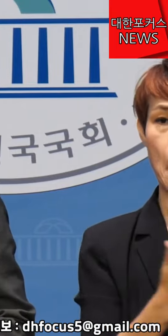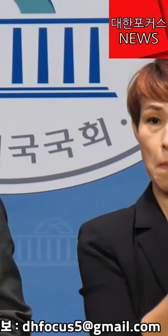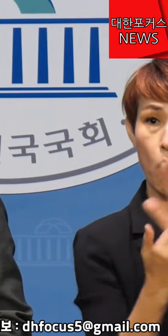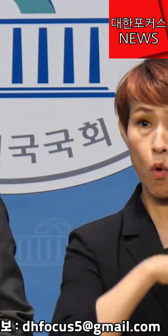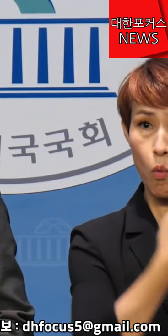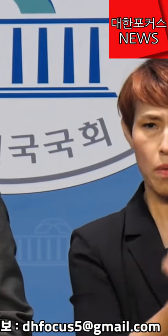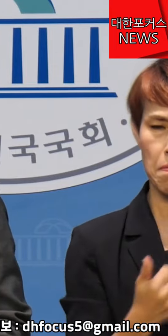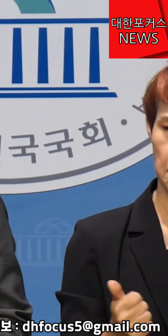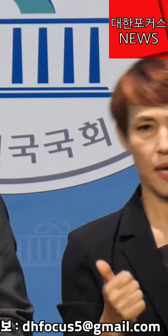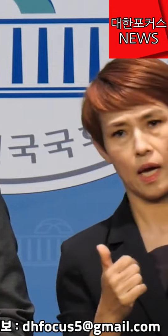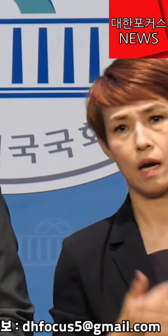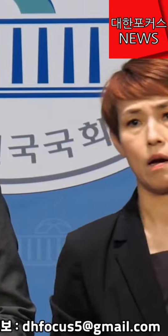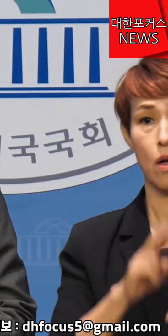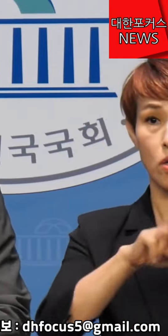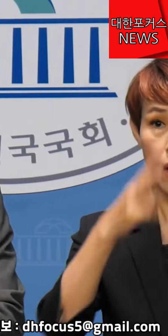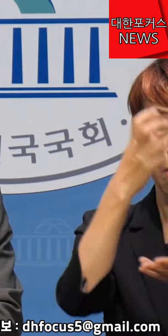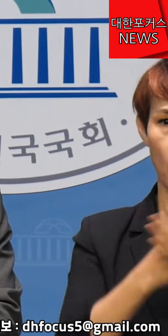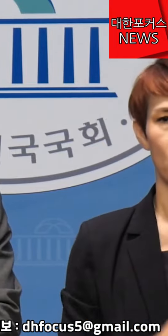형사소송법 위반입니다.